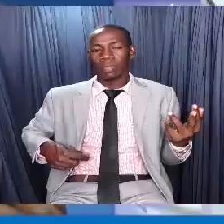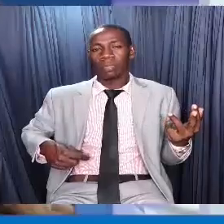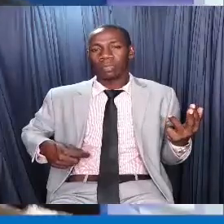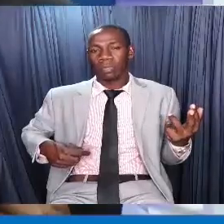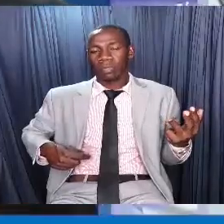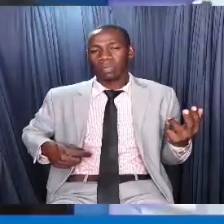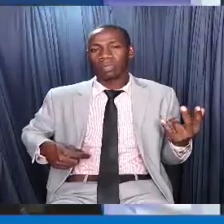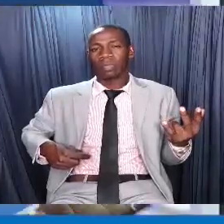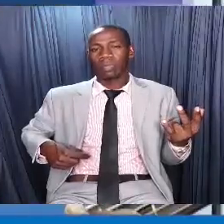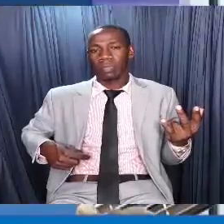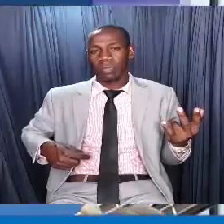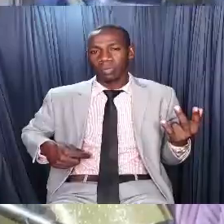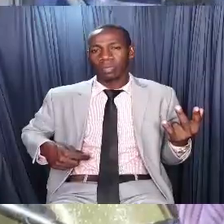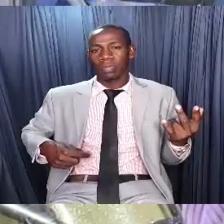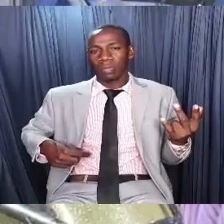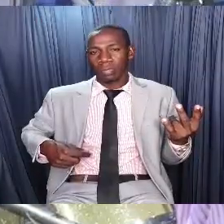Kutoka mioyoni mwetu.